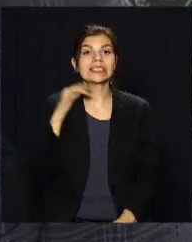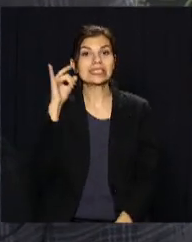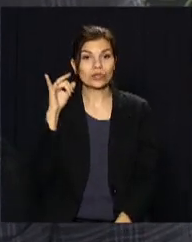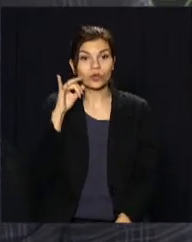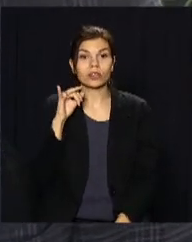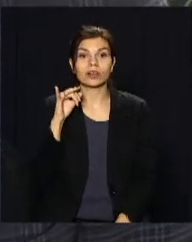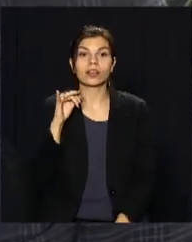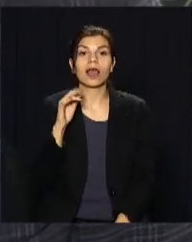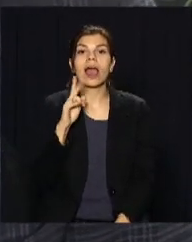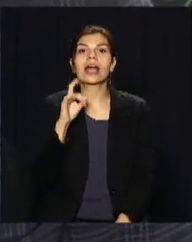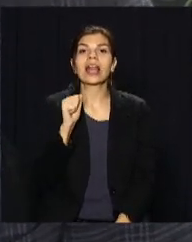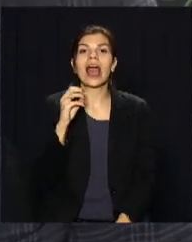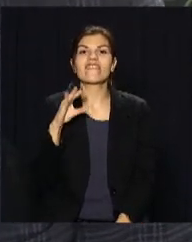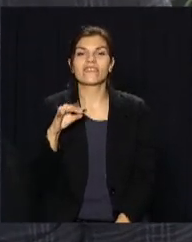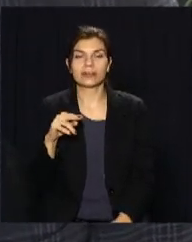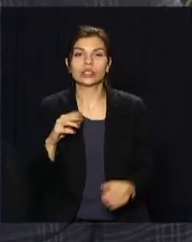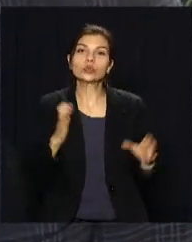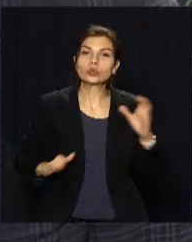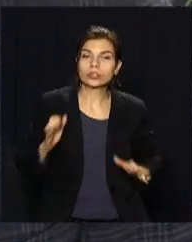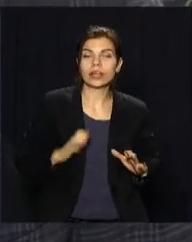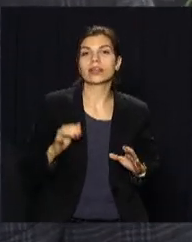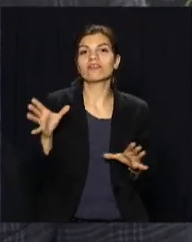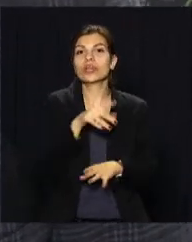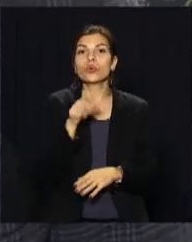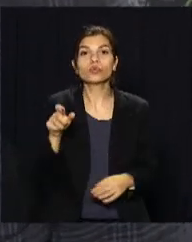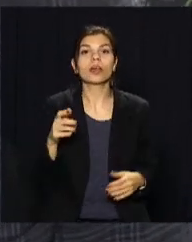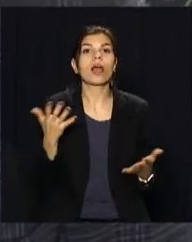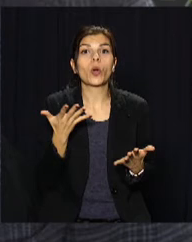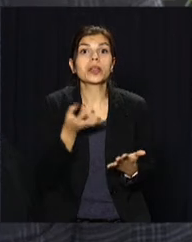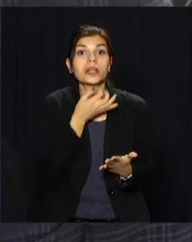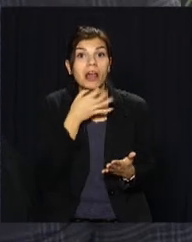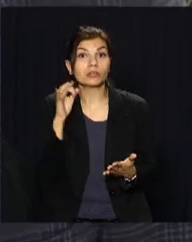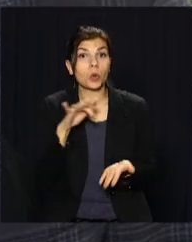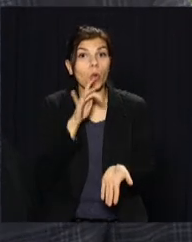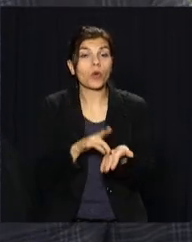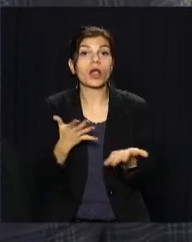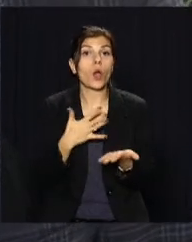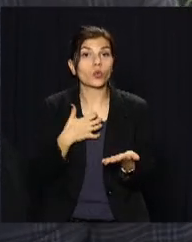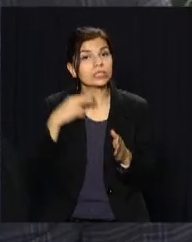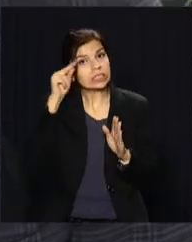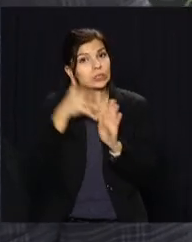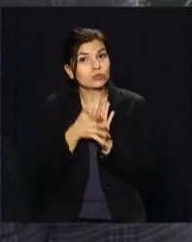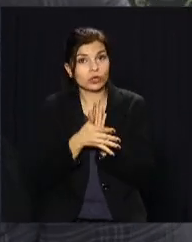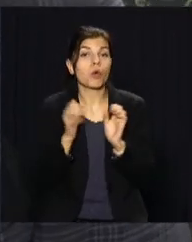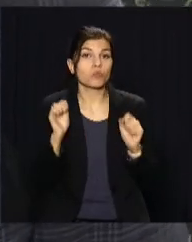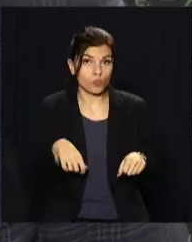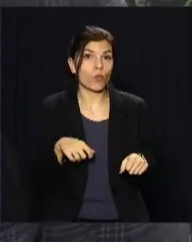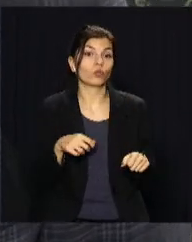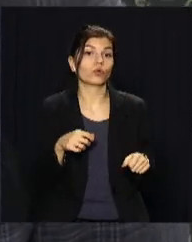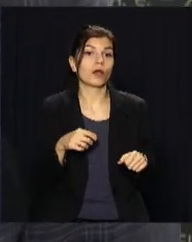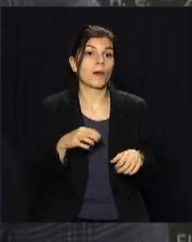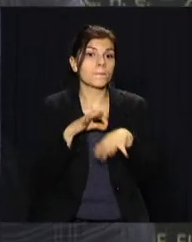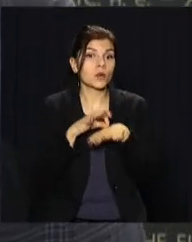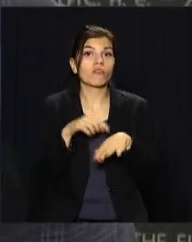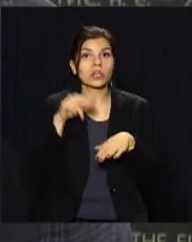історики, краєведи, студенти, всі люди, яким подобається історія міста, які хочуть ізучати, могли в тому числі